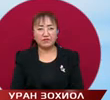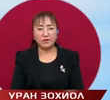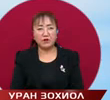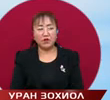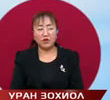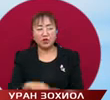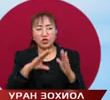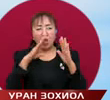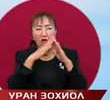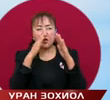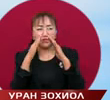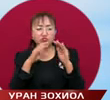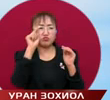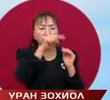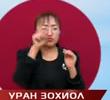айлаар эргэлдэх боллоо.